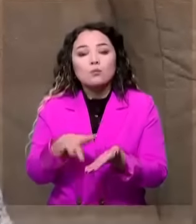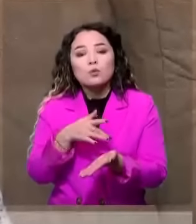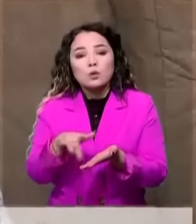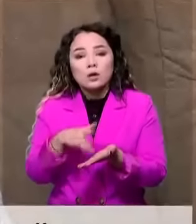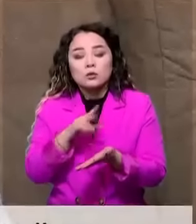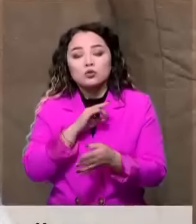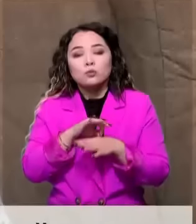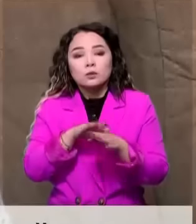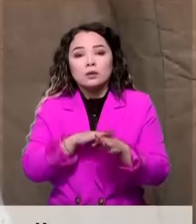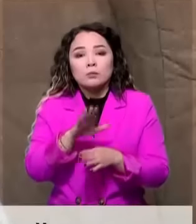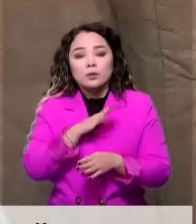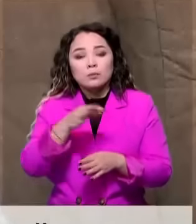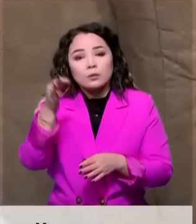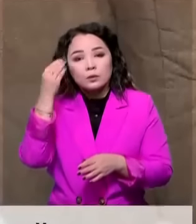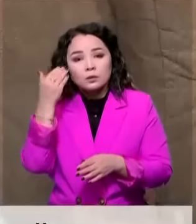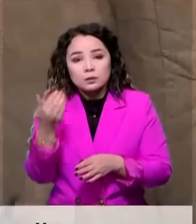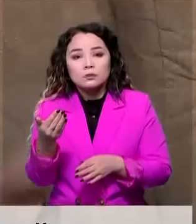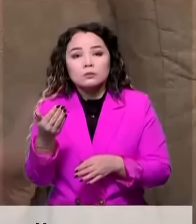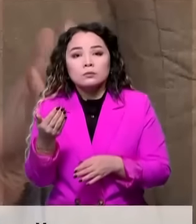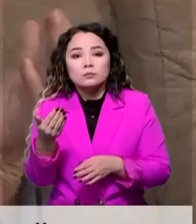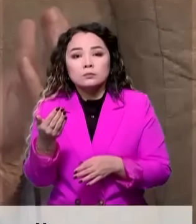бухгалтериясын істедім.